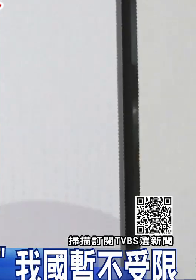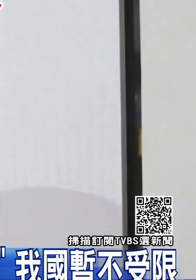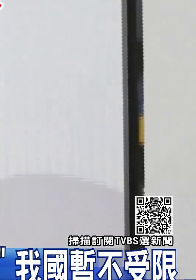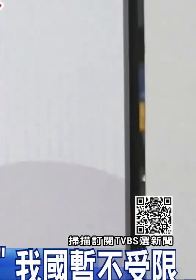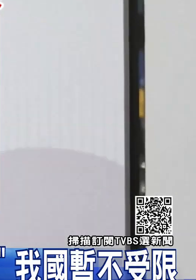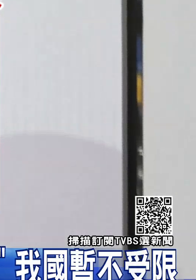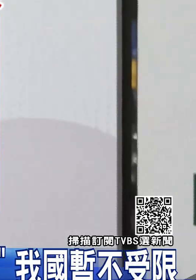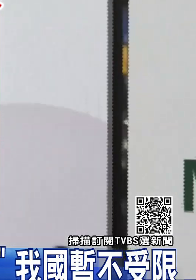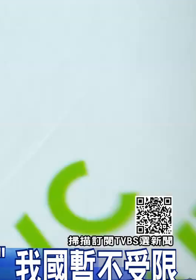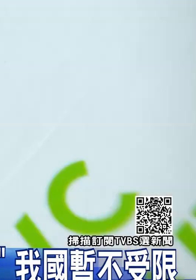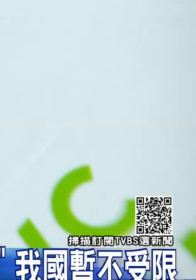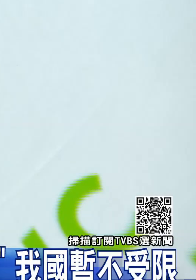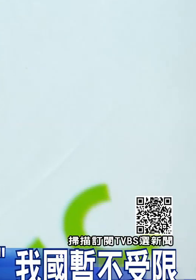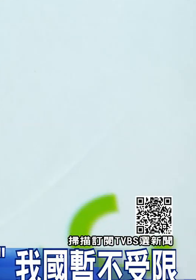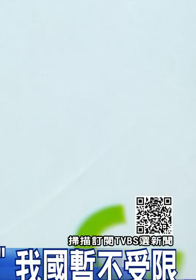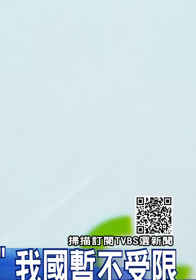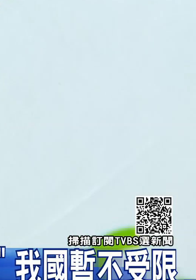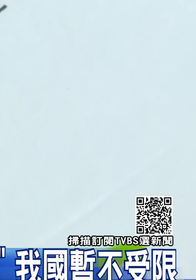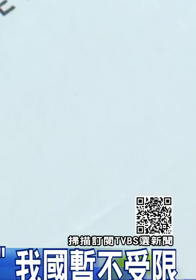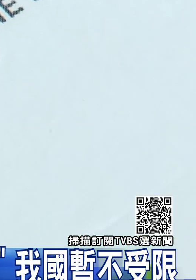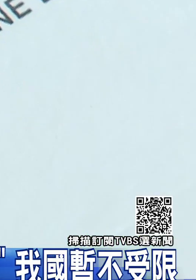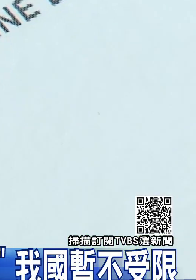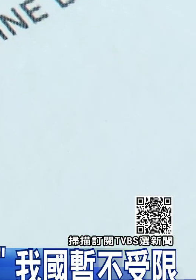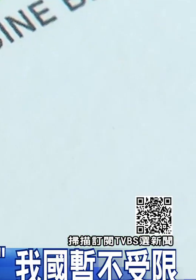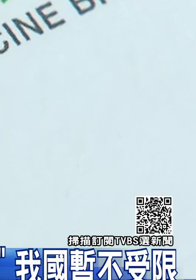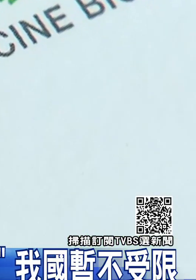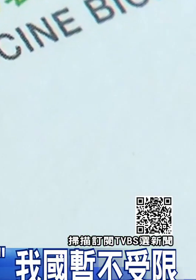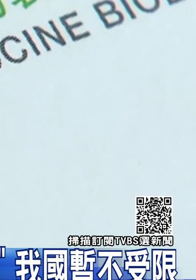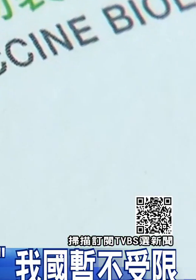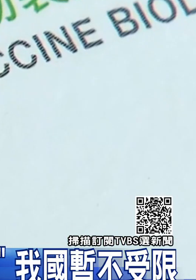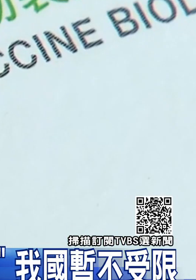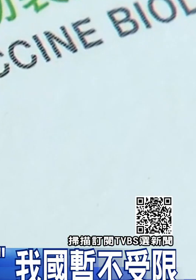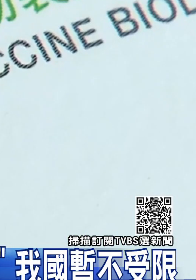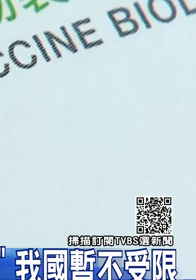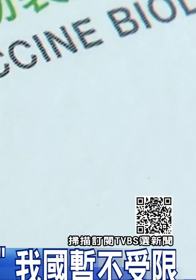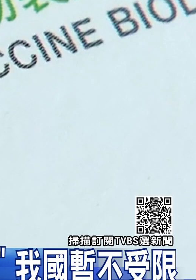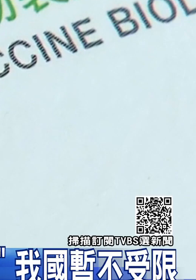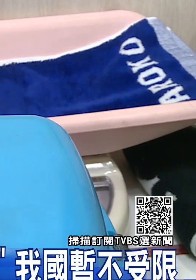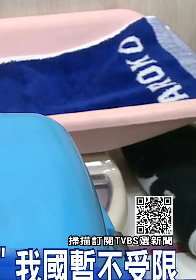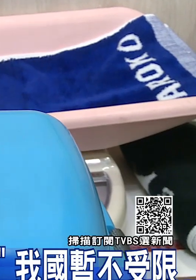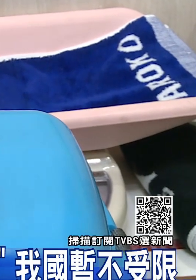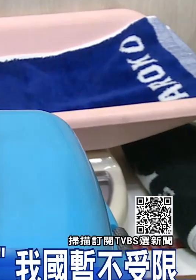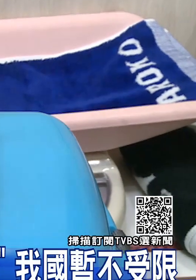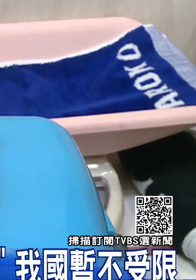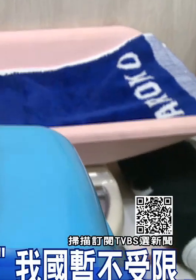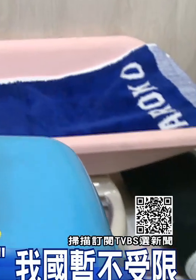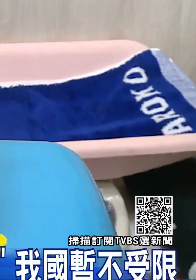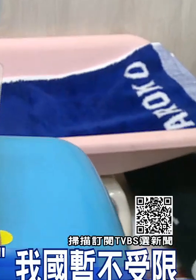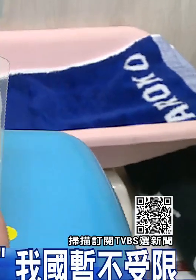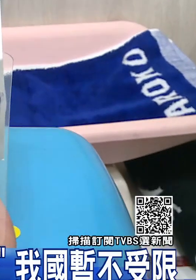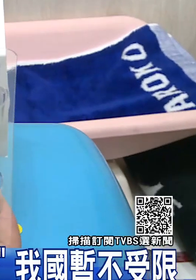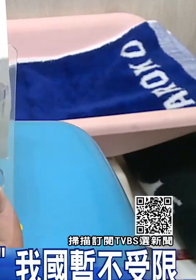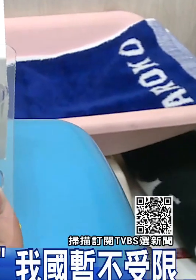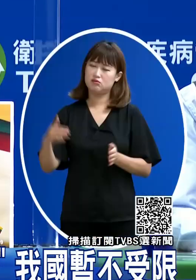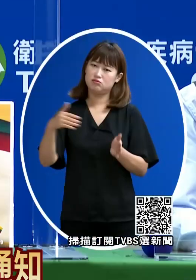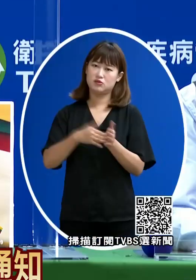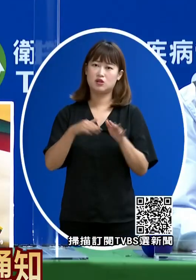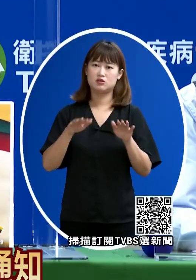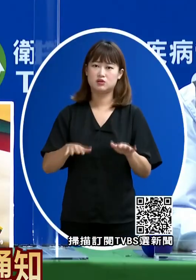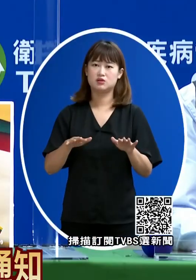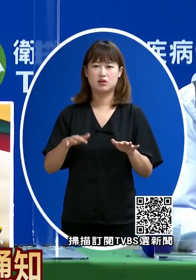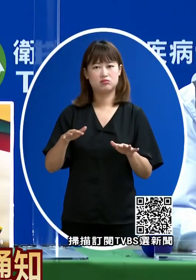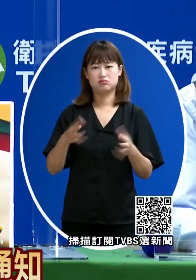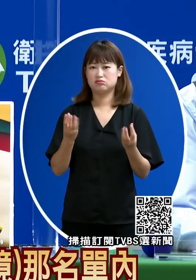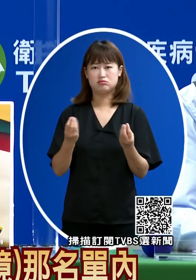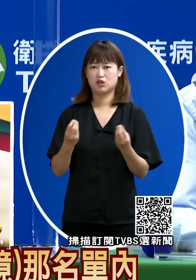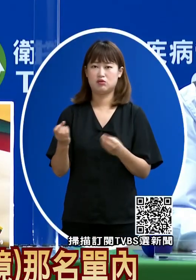就含中国国药与科兴，名单不见我国国产高端。陈时中说，国人要赴美，现阶段不受影响。 到目前并没有